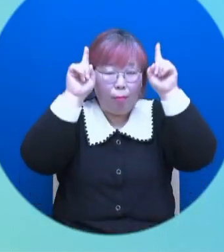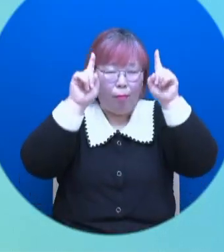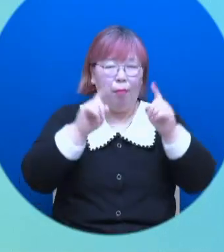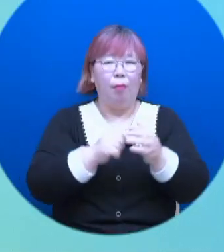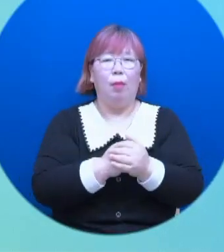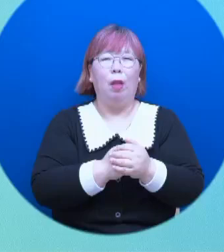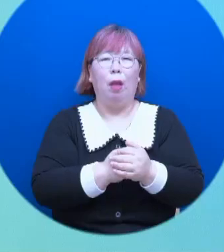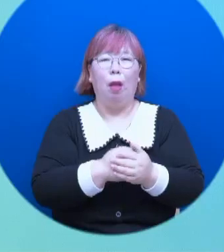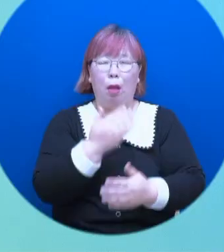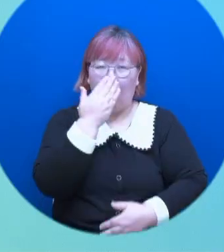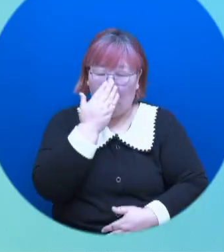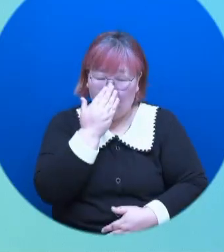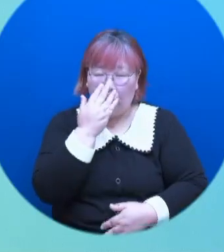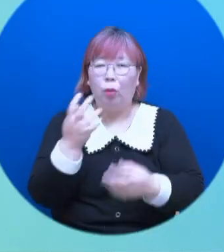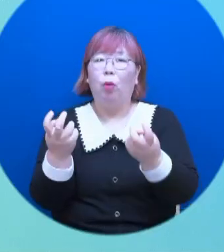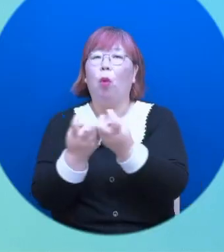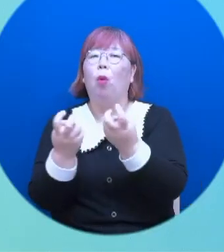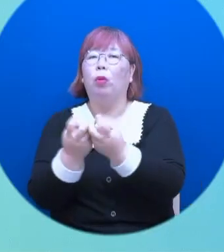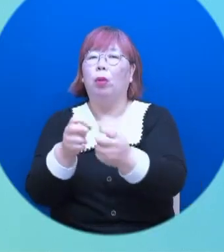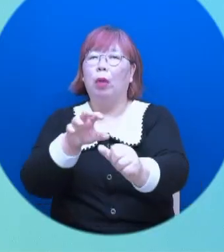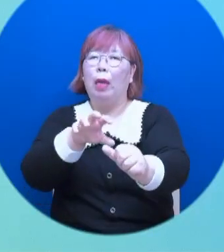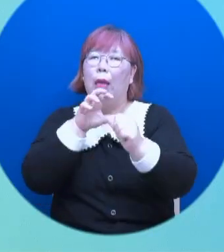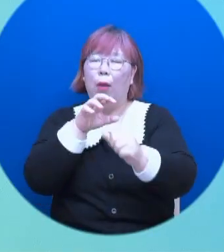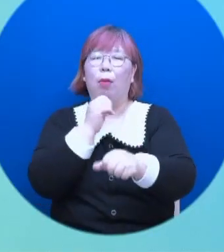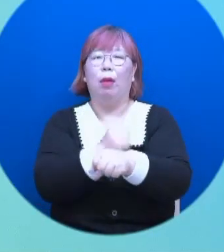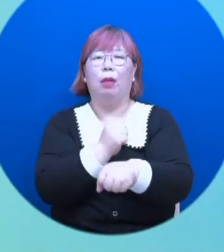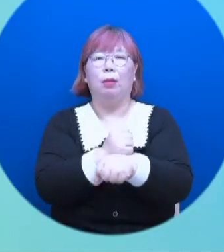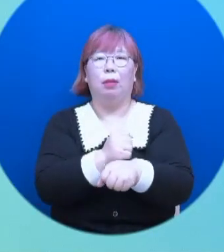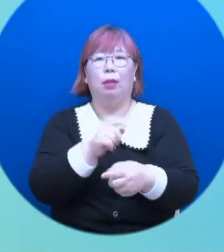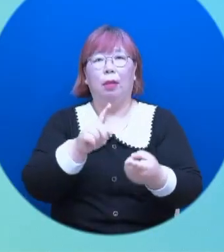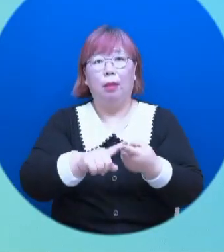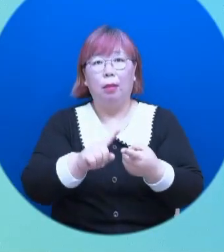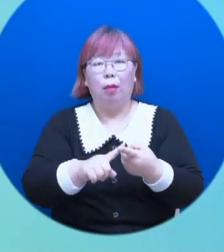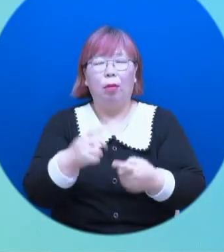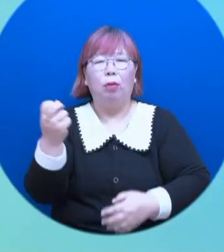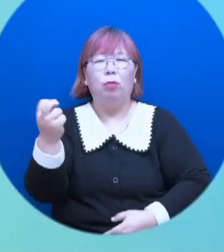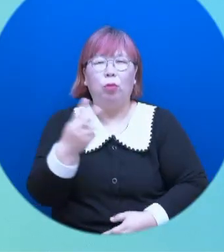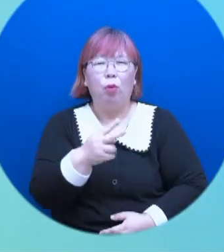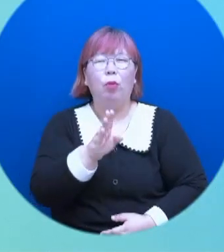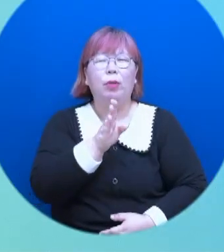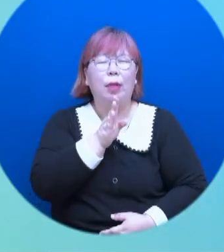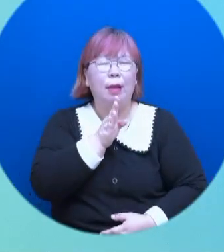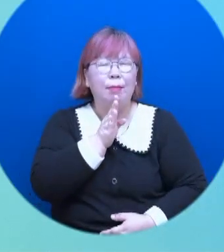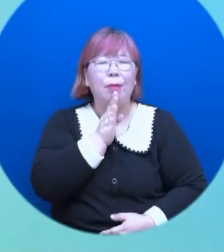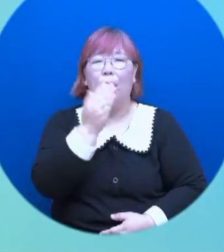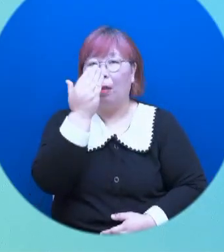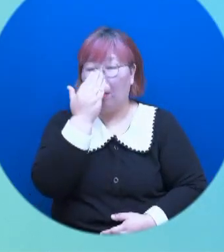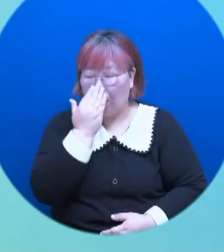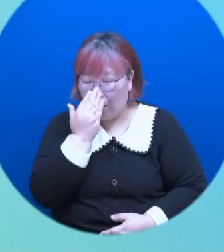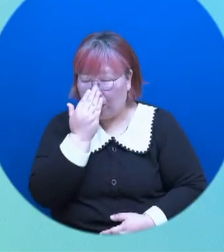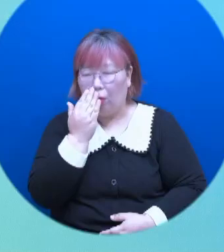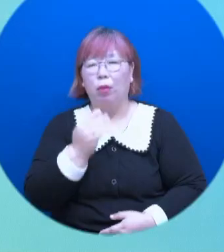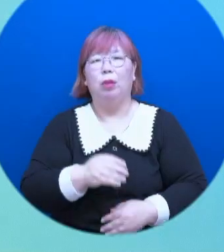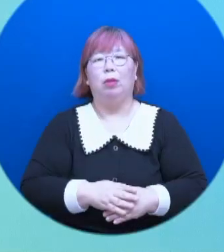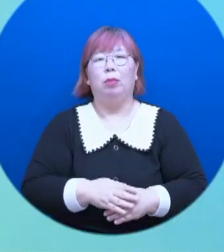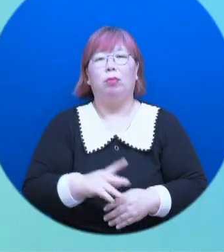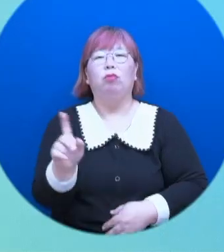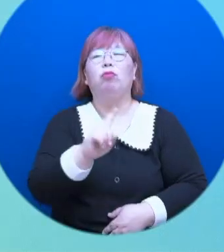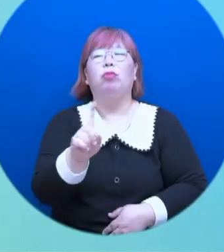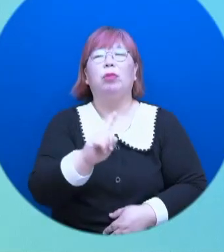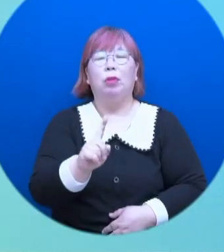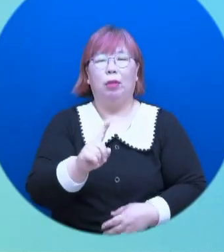겸손을 어떻게 악용하는지, 그리고 참된 겸손은